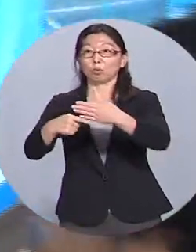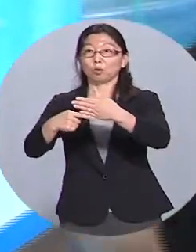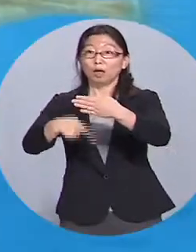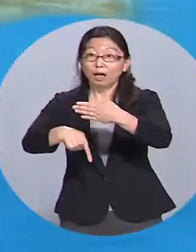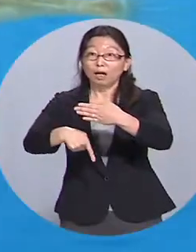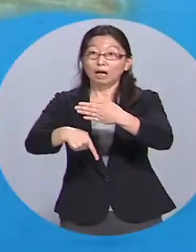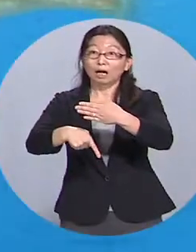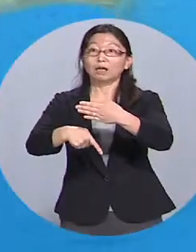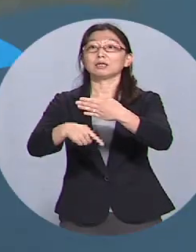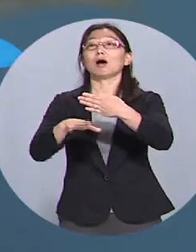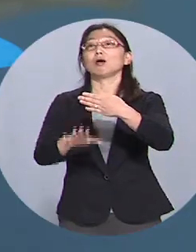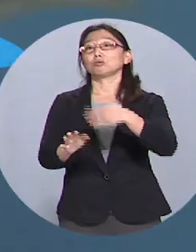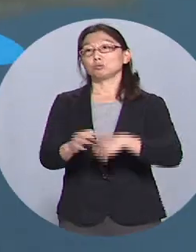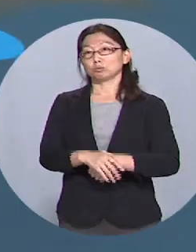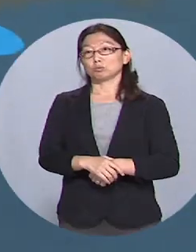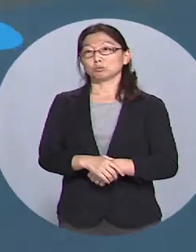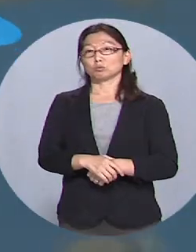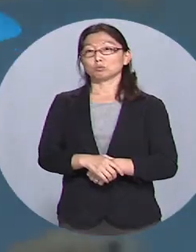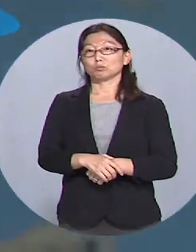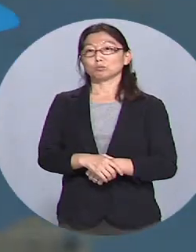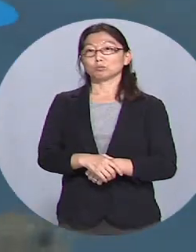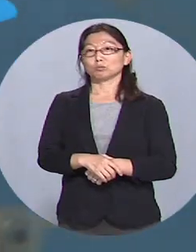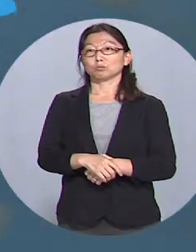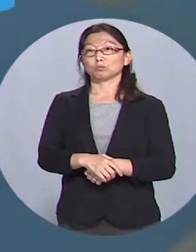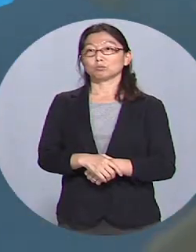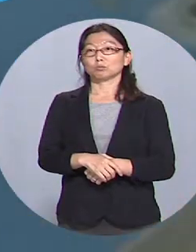ね。 背びれと腹びれ、